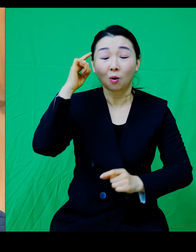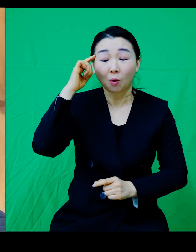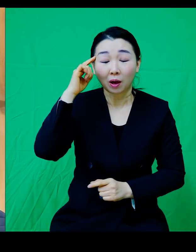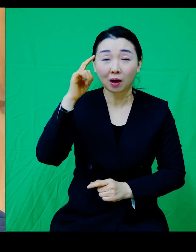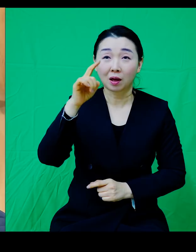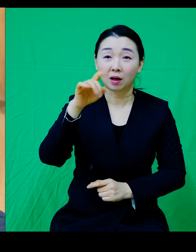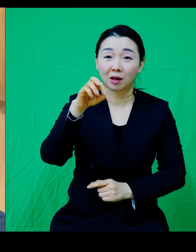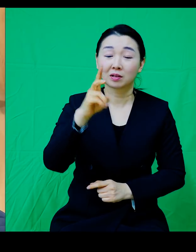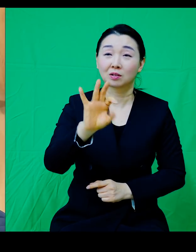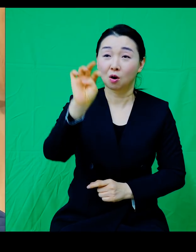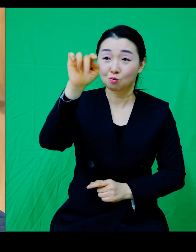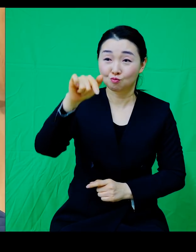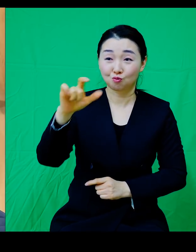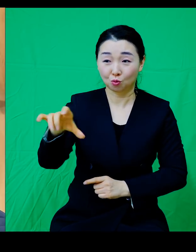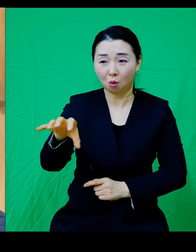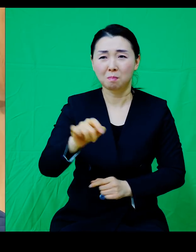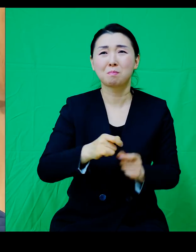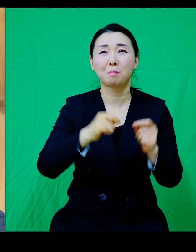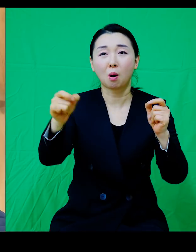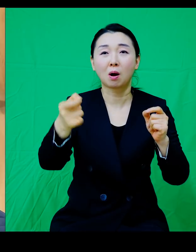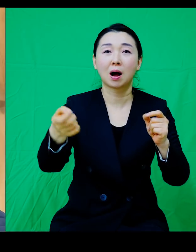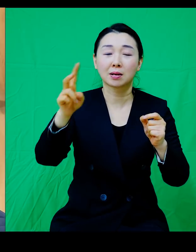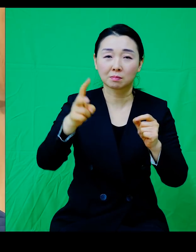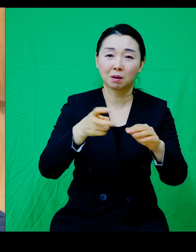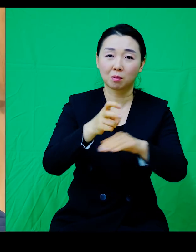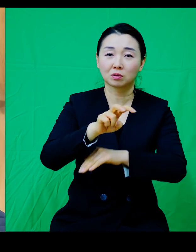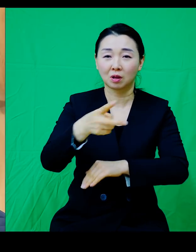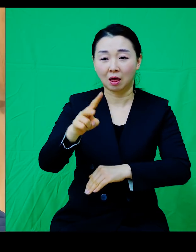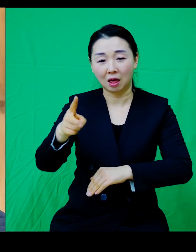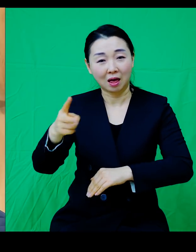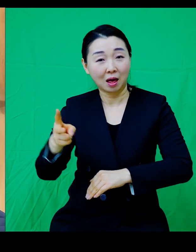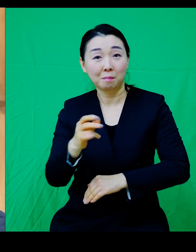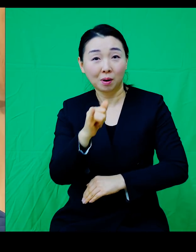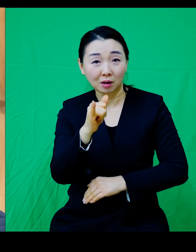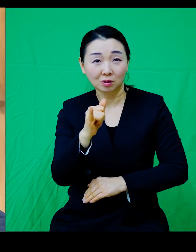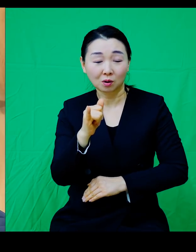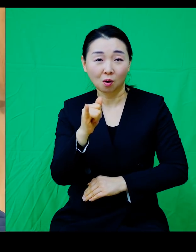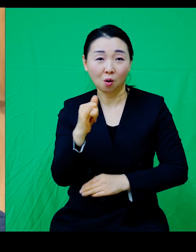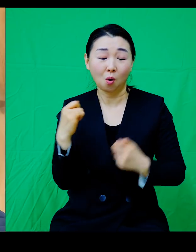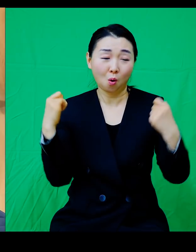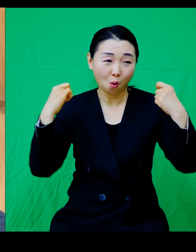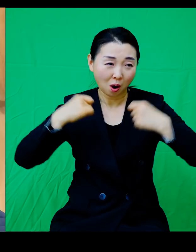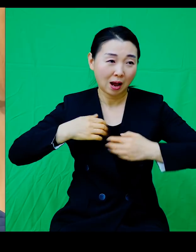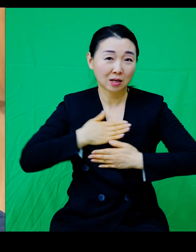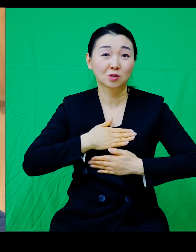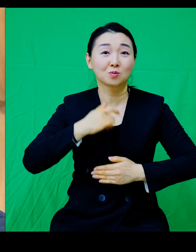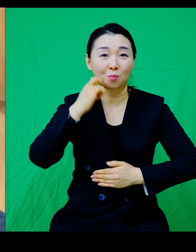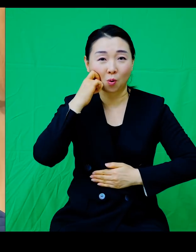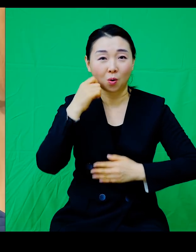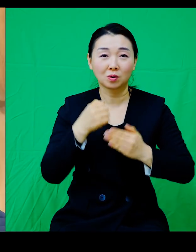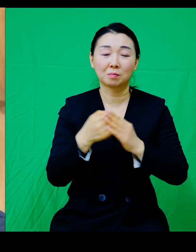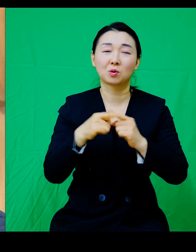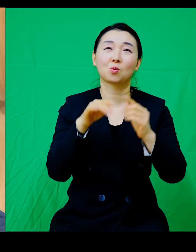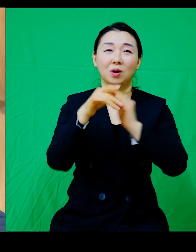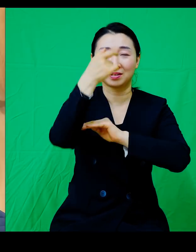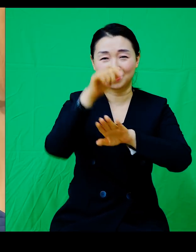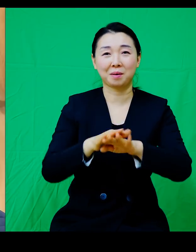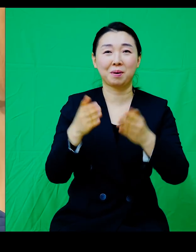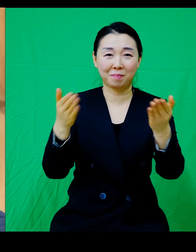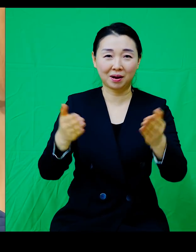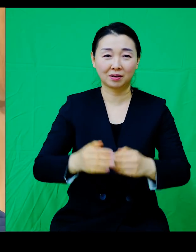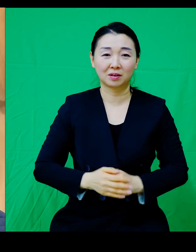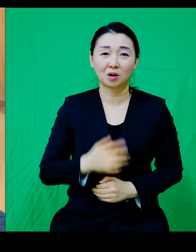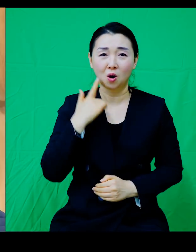멀거든요, 성북동이. 근데 네. 거기서 계속 이제 버스를 두세 번 갈아타고 교회 이제 옷 갈아입거나 씻을 시간도 없으니까 교회 네. 이제 곧장 가서